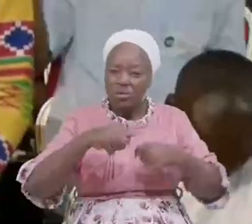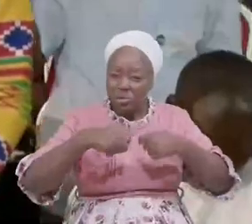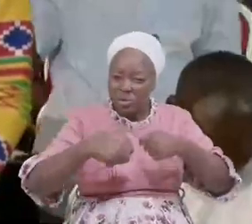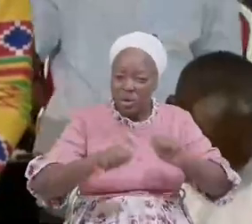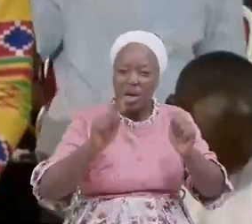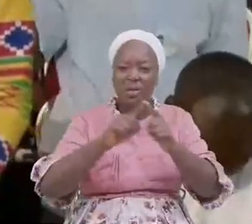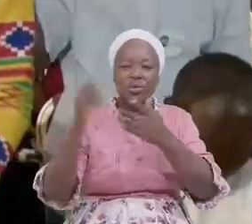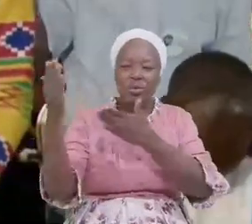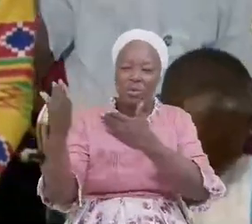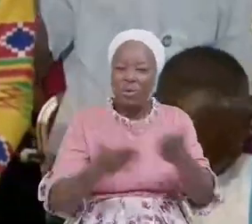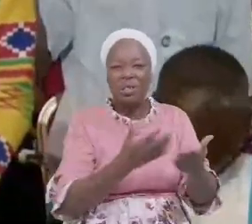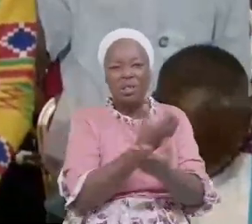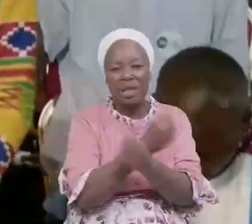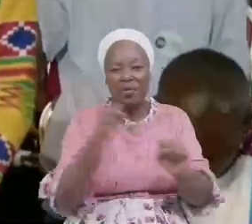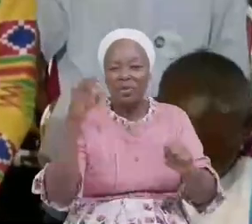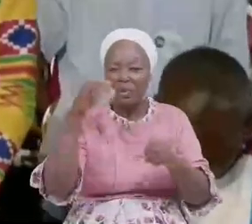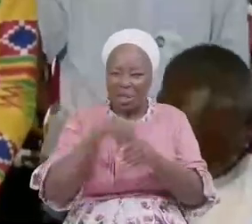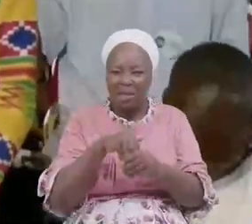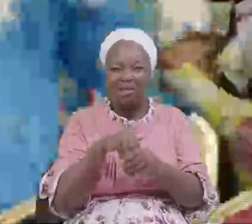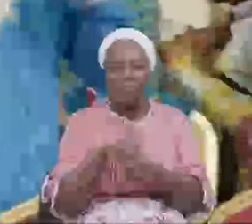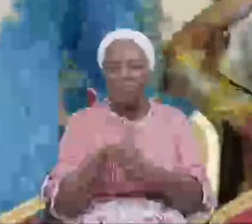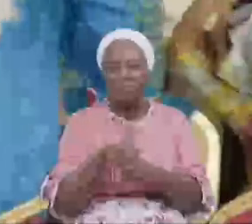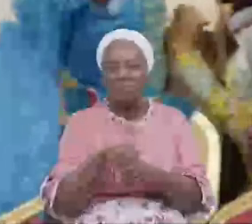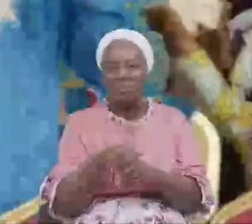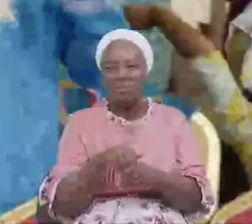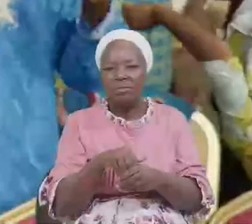Et tu fais tout pour amener le salut en toi.